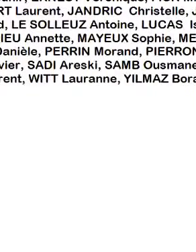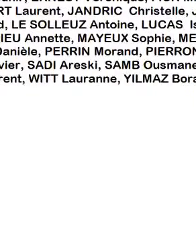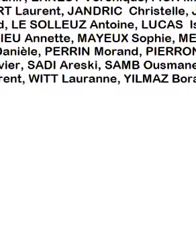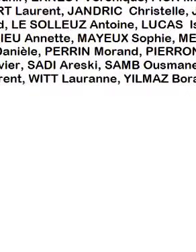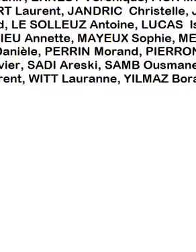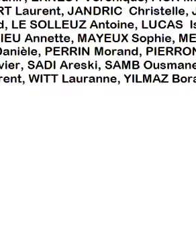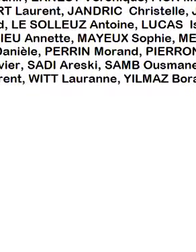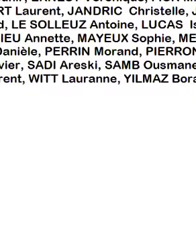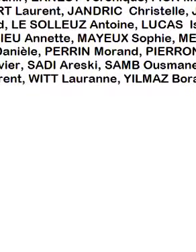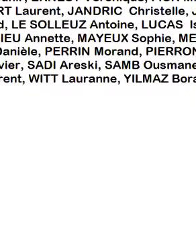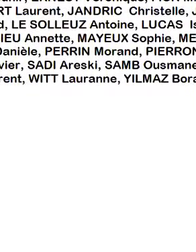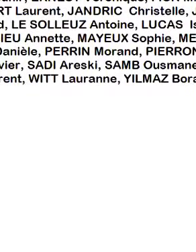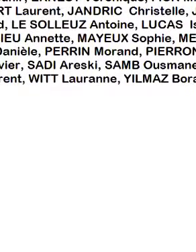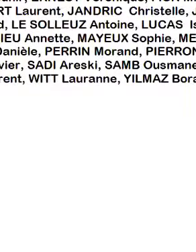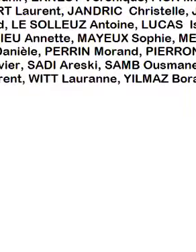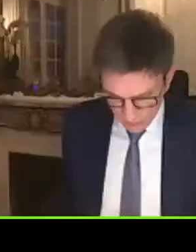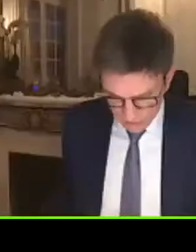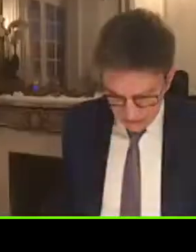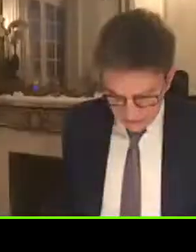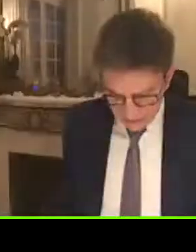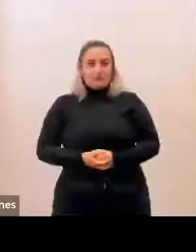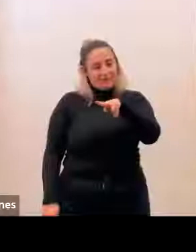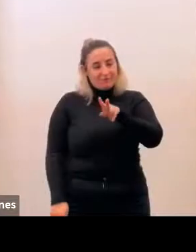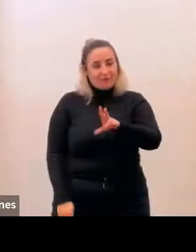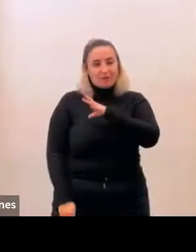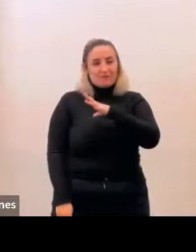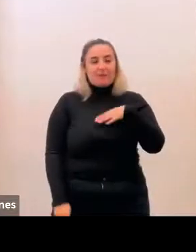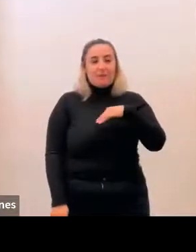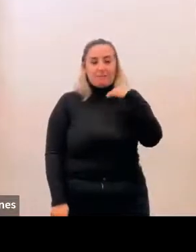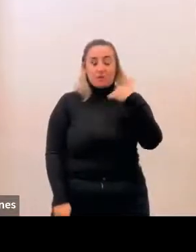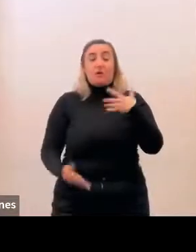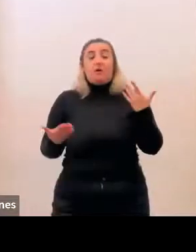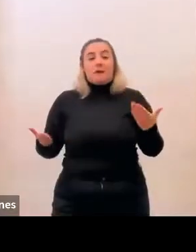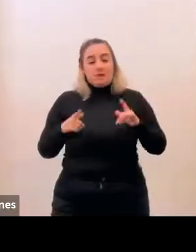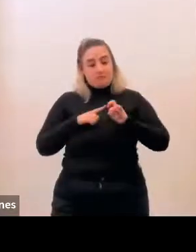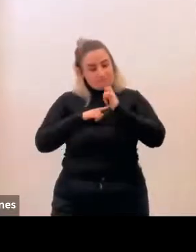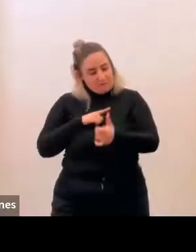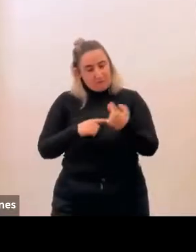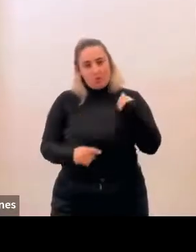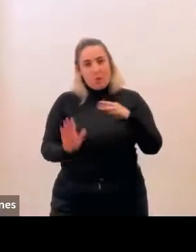Billot. Unanimité, merci. Donc là, on passe à la 14, donc Serge Rennery.